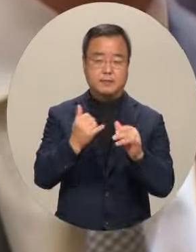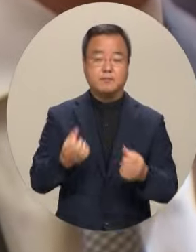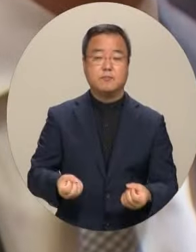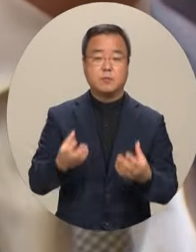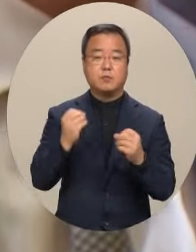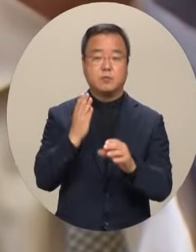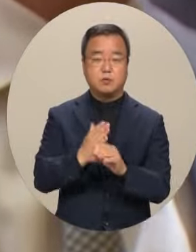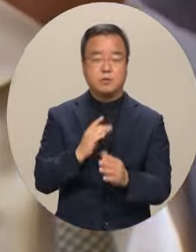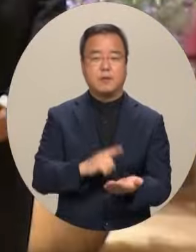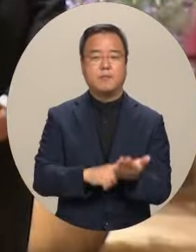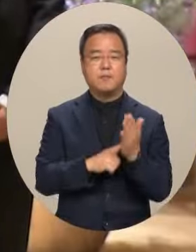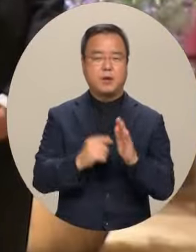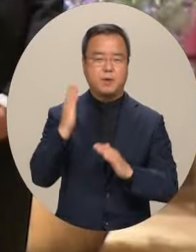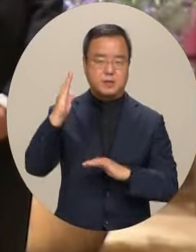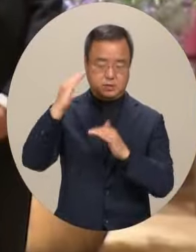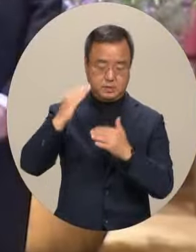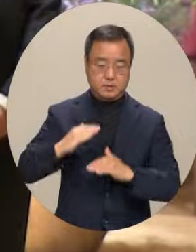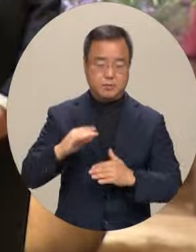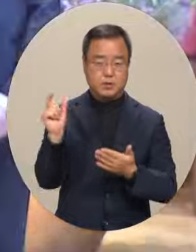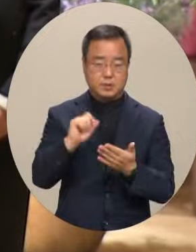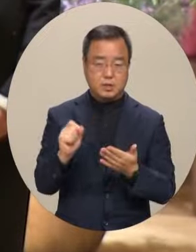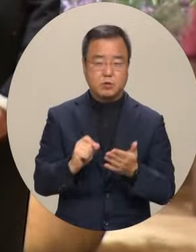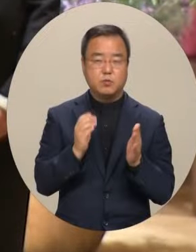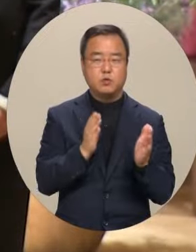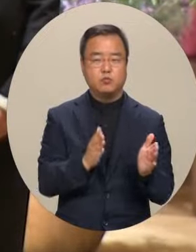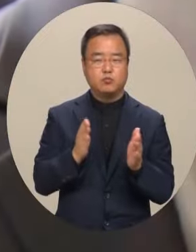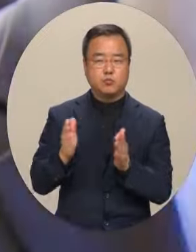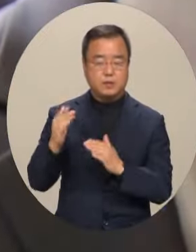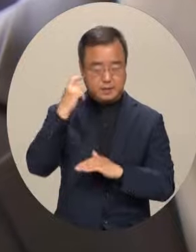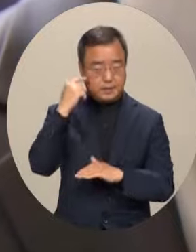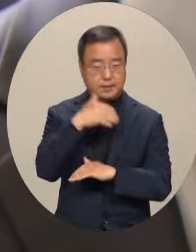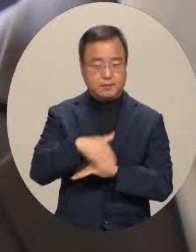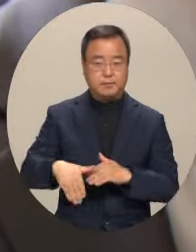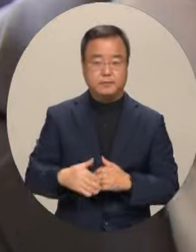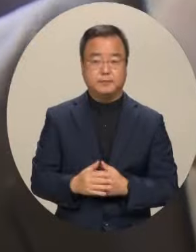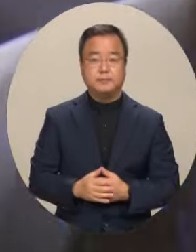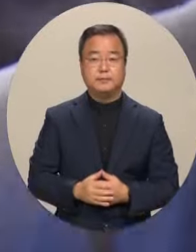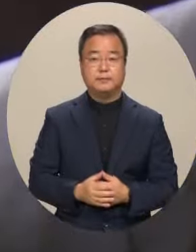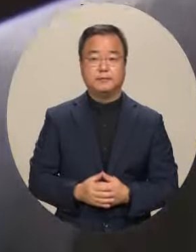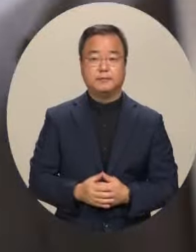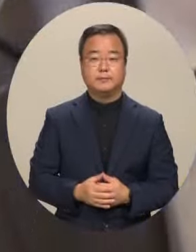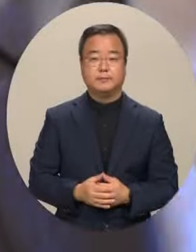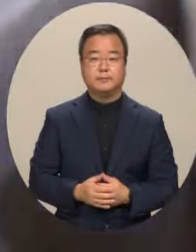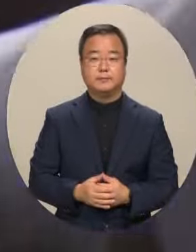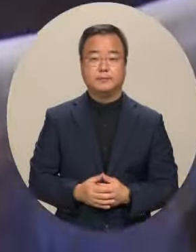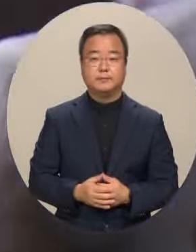발표할 연설문 작성에 들어갈 계획인 것으로 전해졌습니다 EBS 뉴스 황대윤 있니다